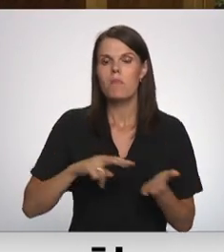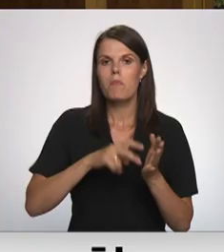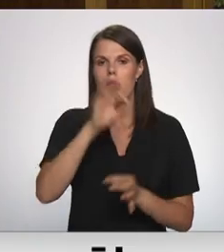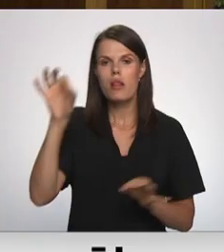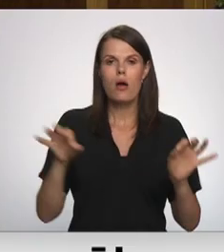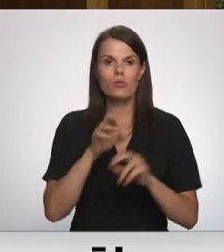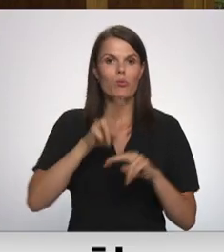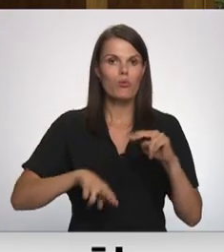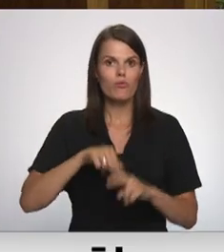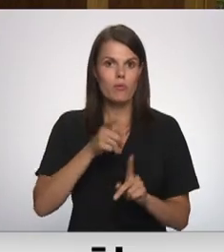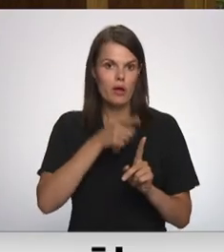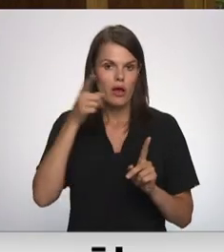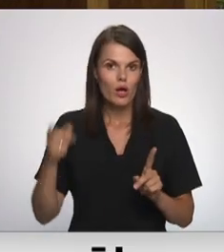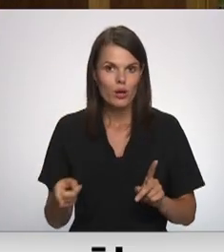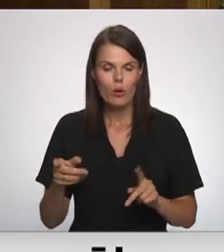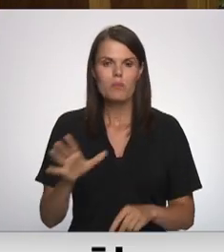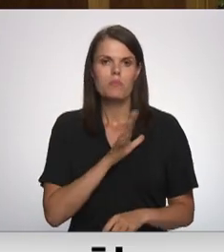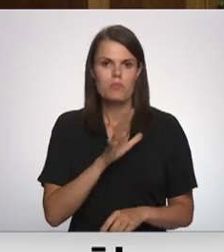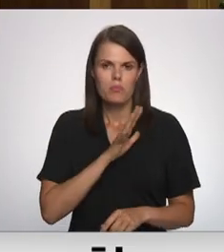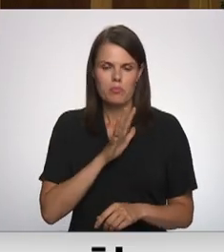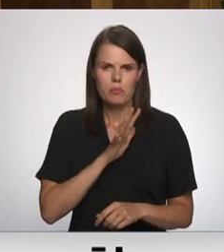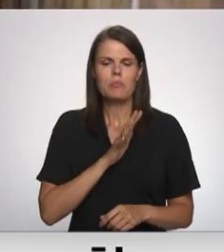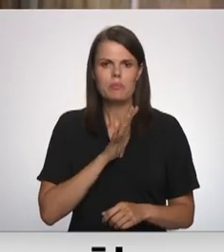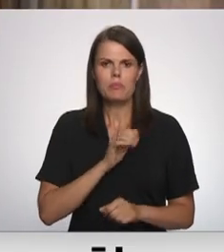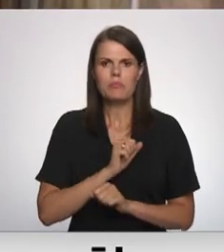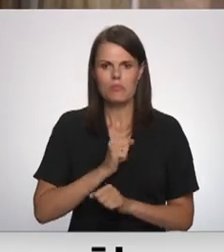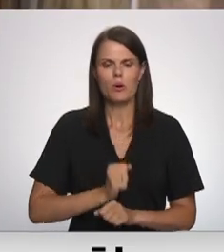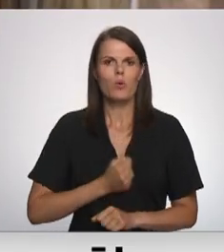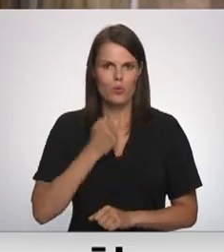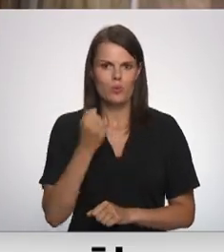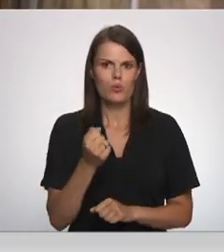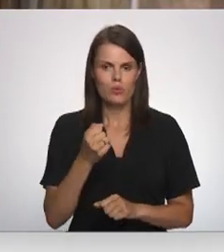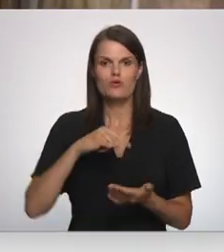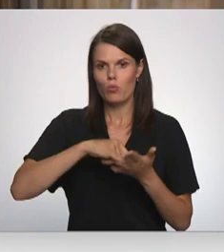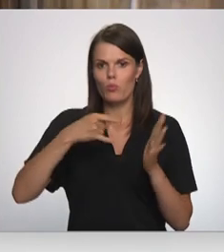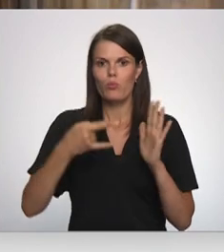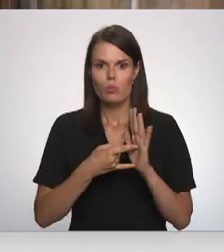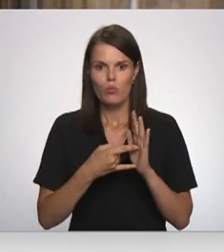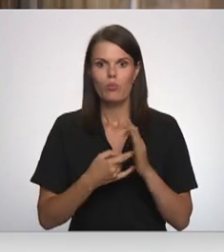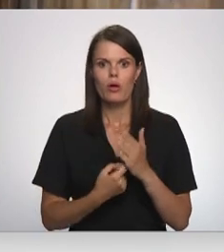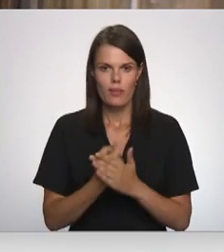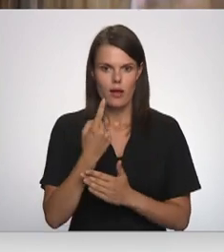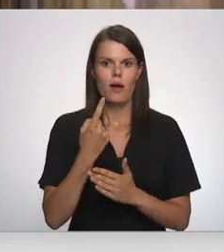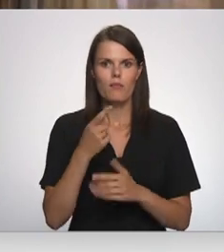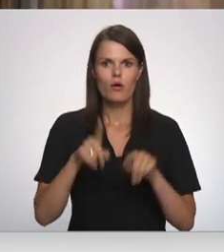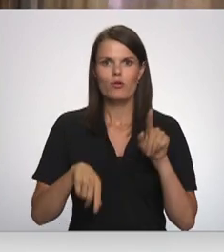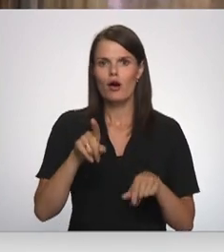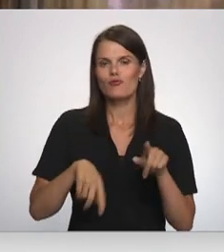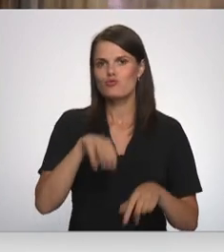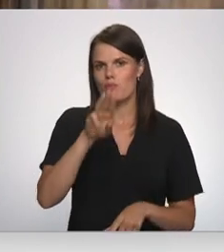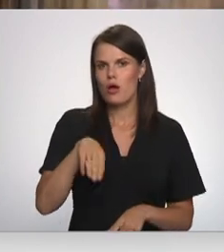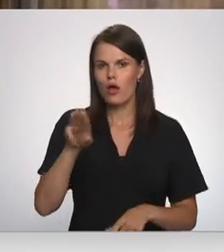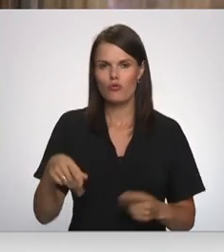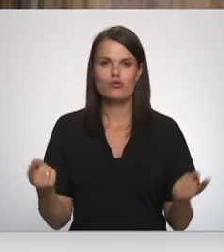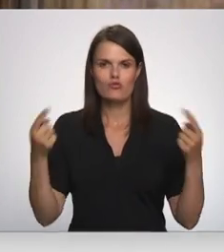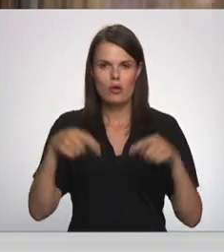plānošanas un būvēšanas periods bijis gana saspringts. Nu, pats projekts tapa man šķiet dažu mēnešu laikā. Mums